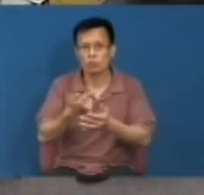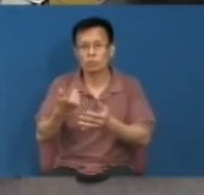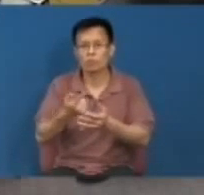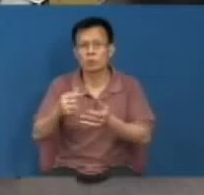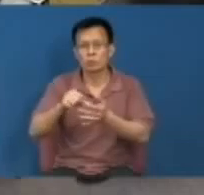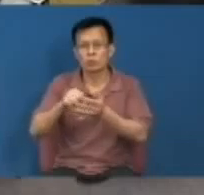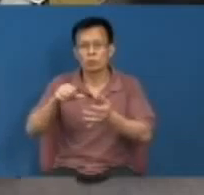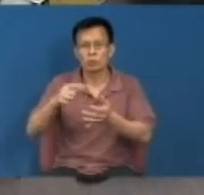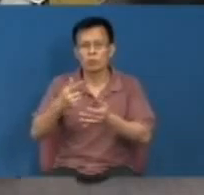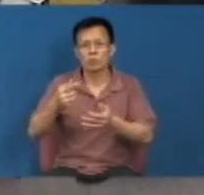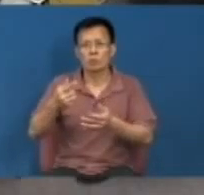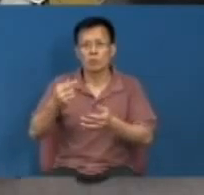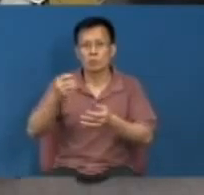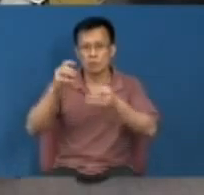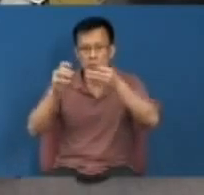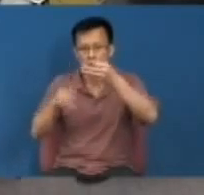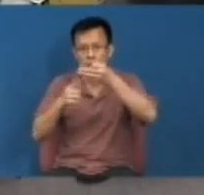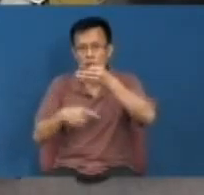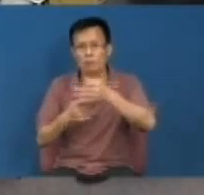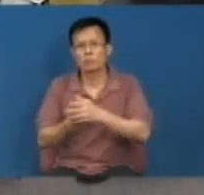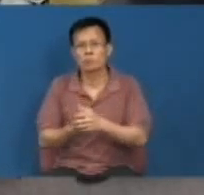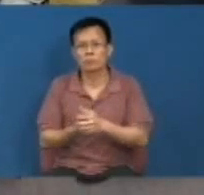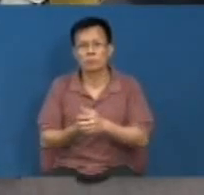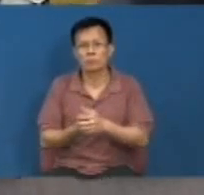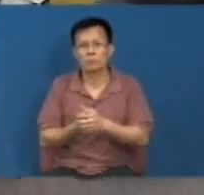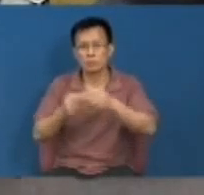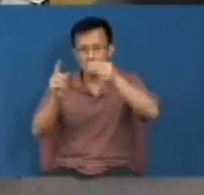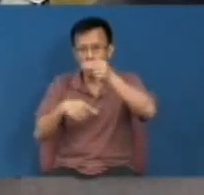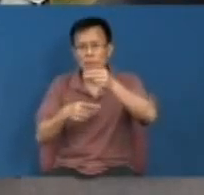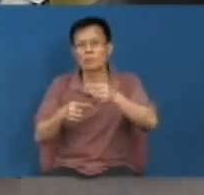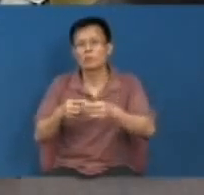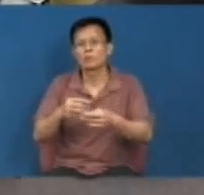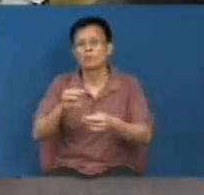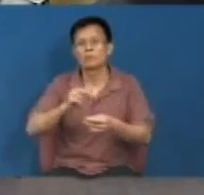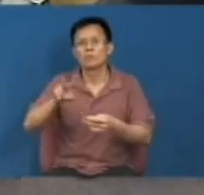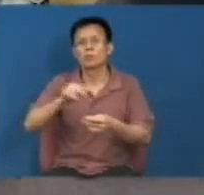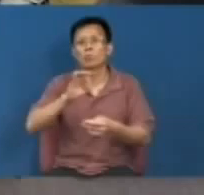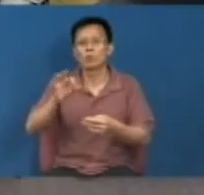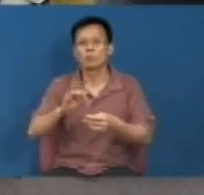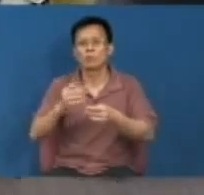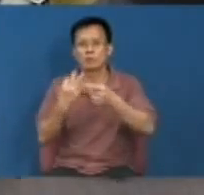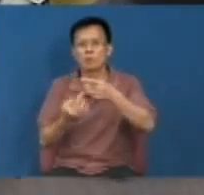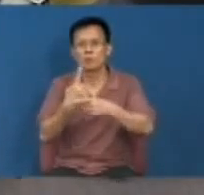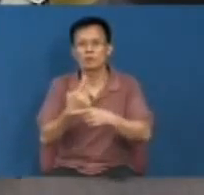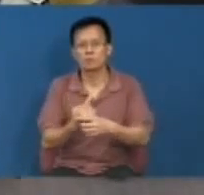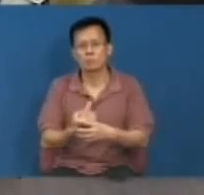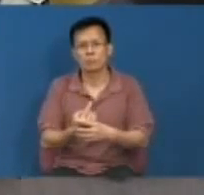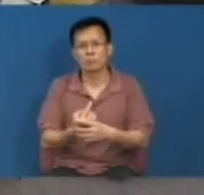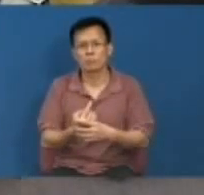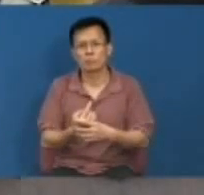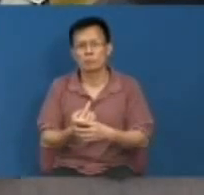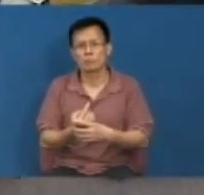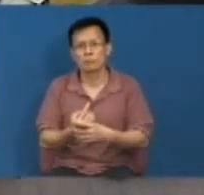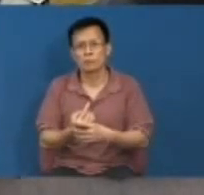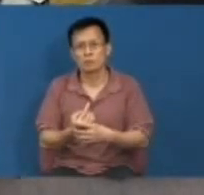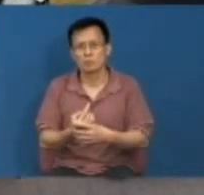有啲甚至直接冇， 有啲 七萬，係嘛？我嗱， 但七萬都冇三分一咁， 你扣翻我成三分一，啲錢你 養 死 咗佢